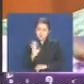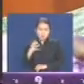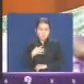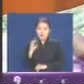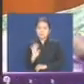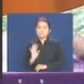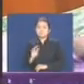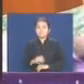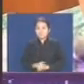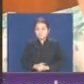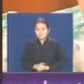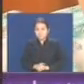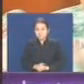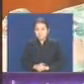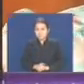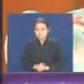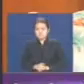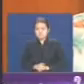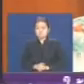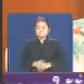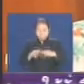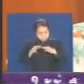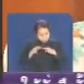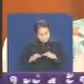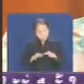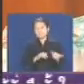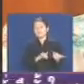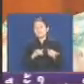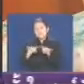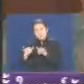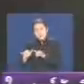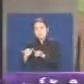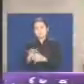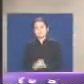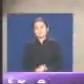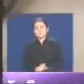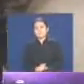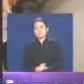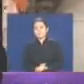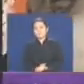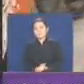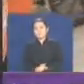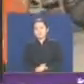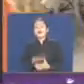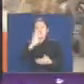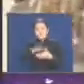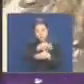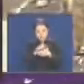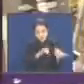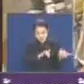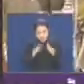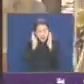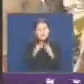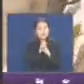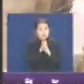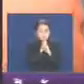ยจำใจเขาจะให้ไปก็ต้องไป แผนอพยพผู้สูงอายุในบ้านบาง